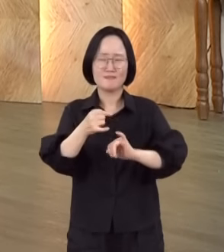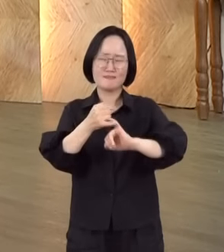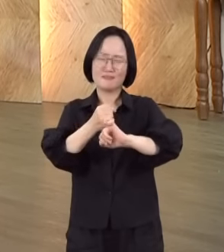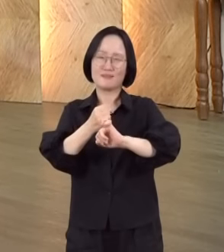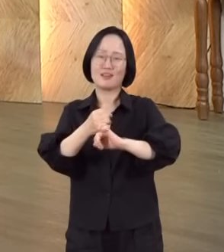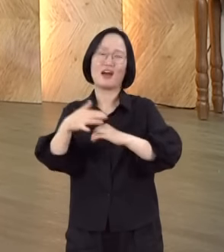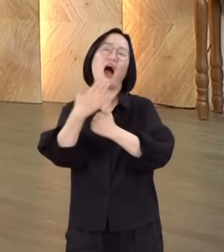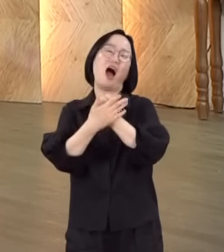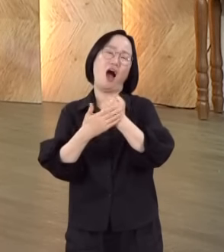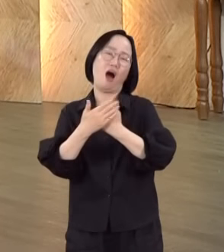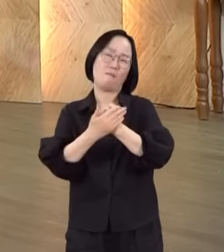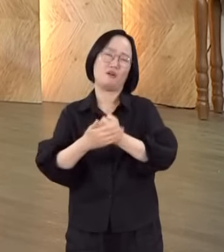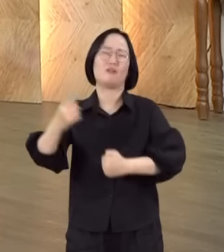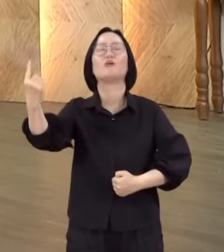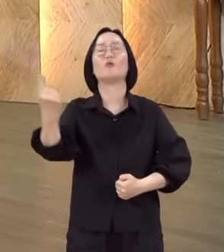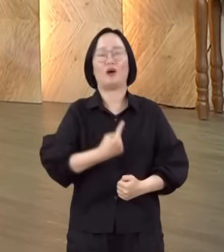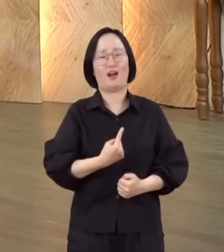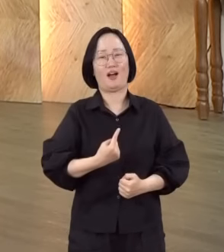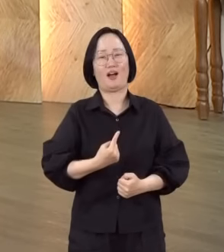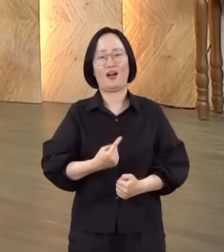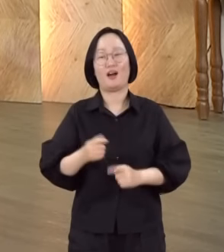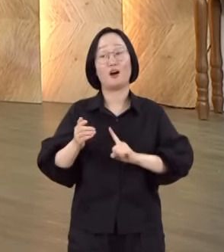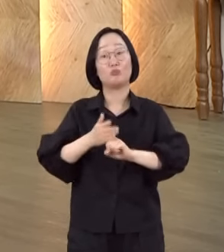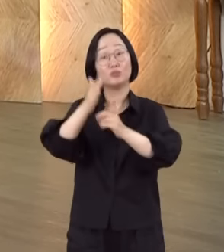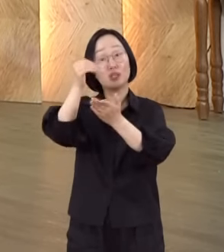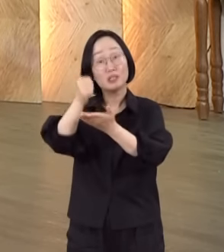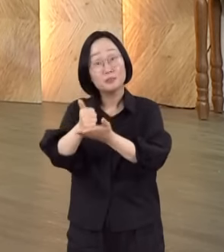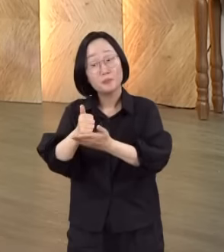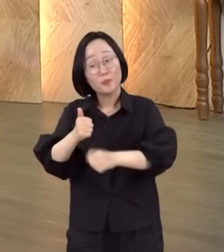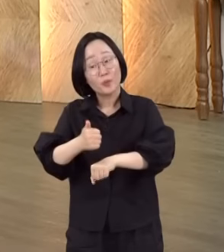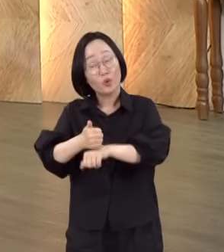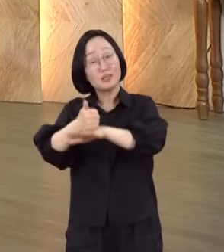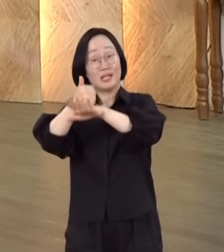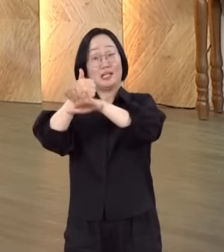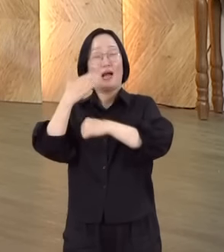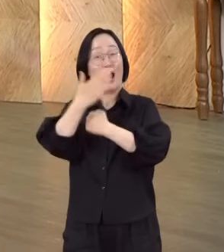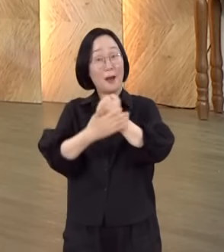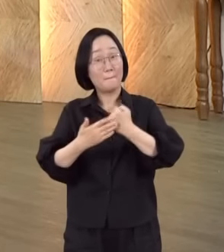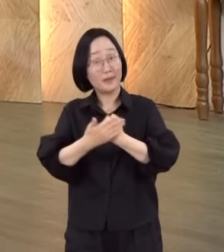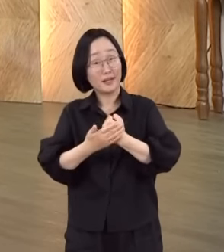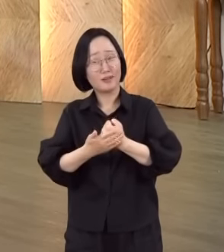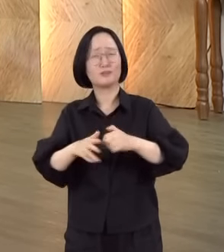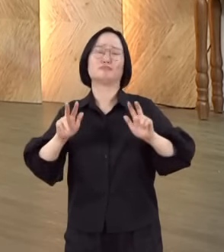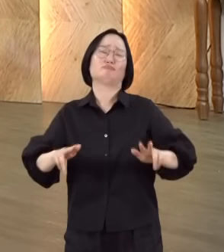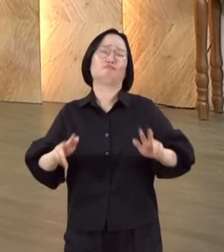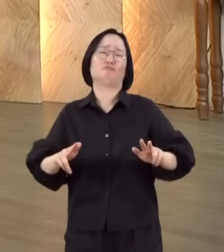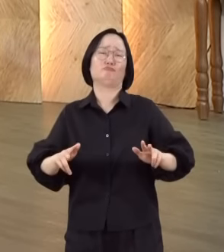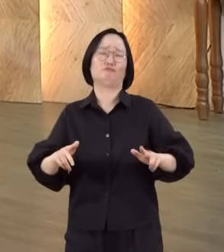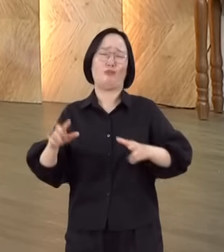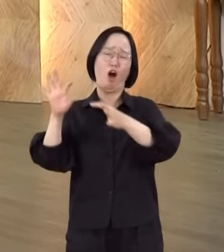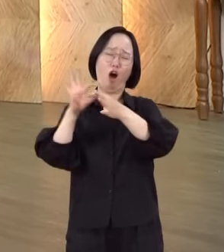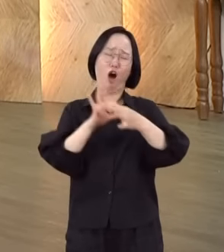있습니다 불보살님의 가피는 현재이 순간 우리와 함께하고